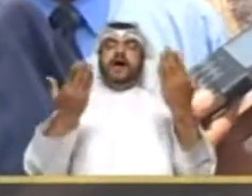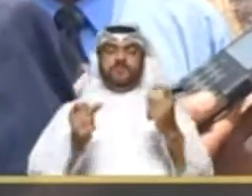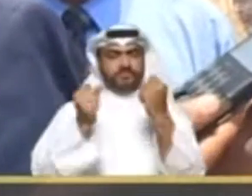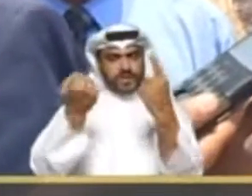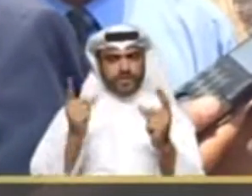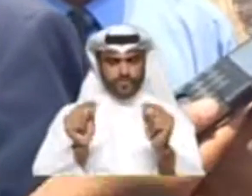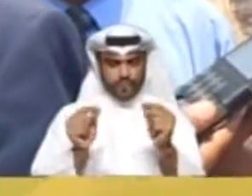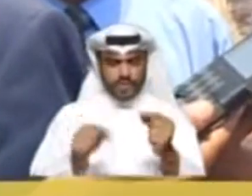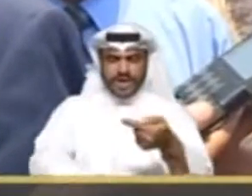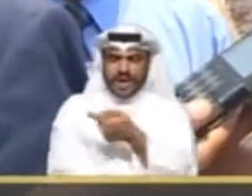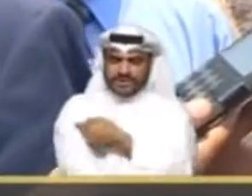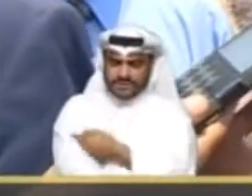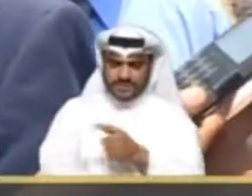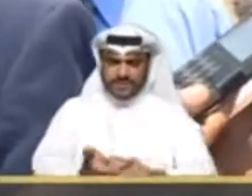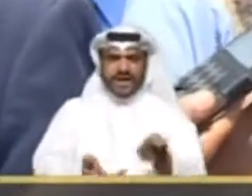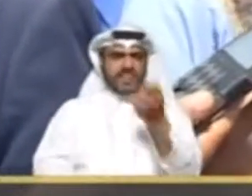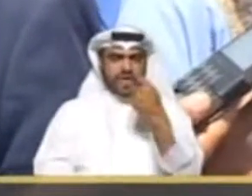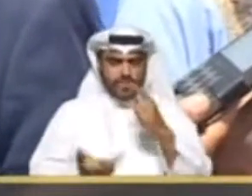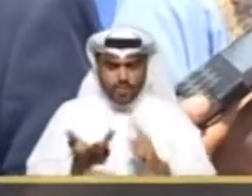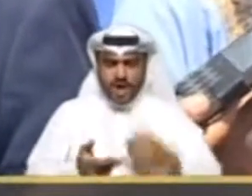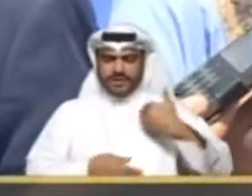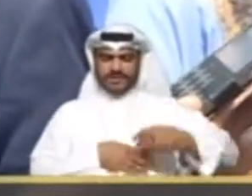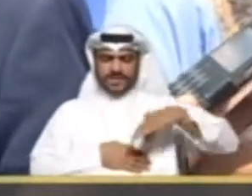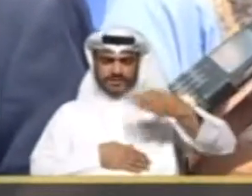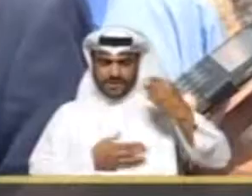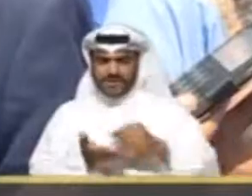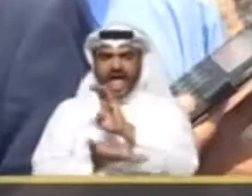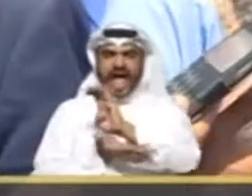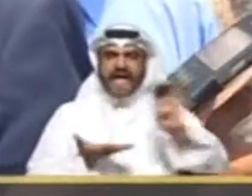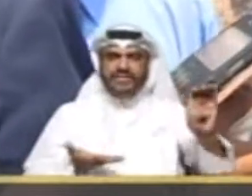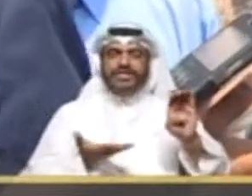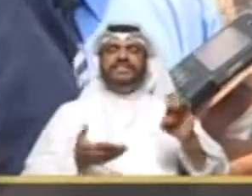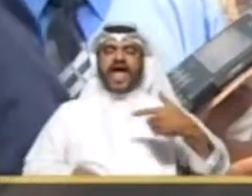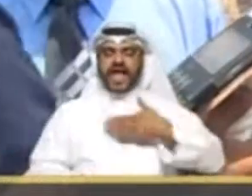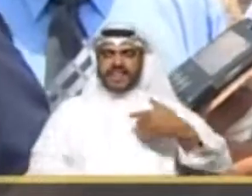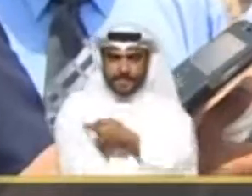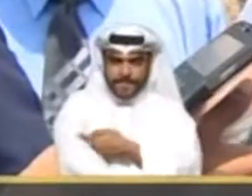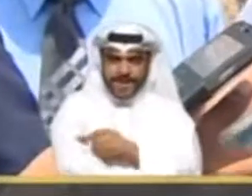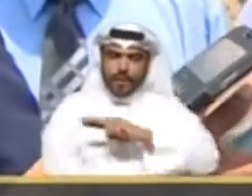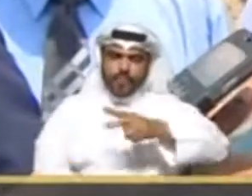وقاعدة يعني تصب في مصلحة المرضى والمصابين.